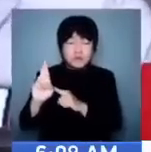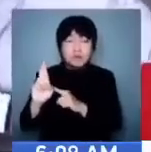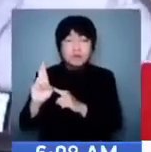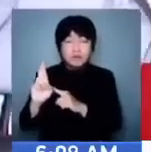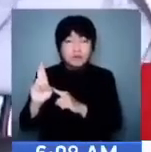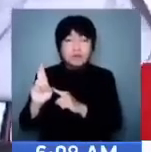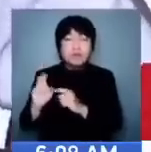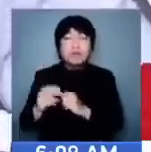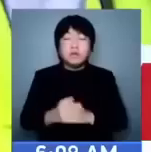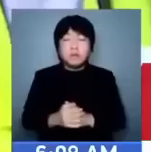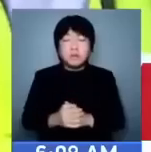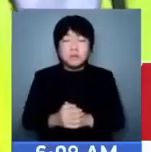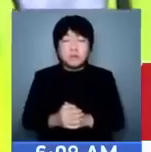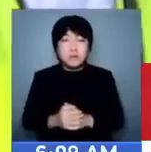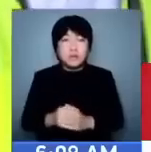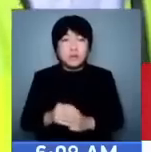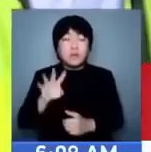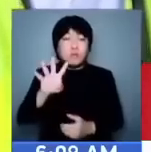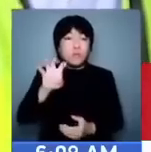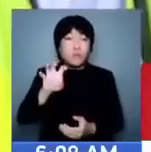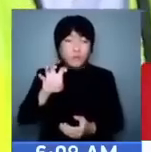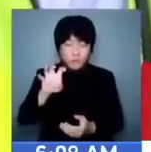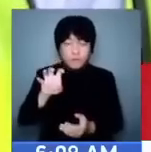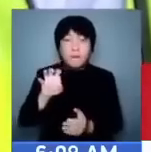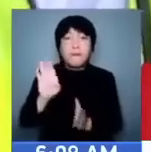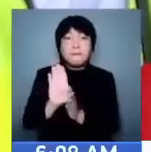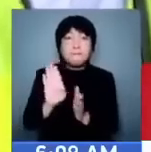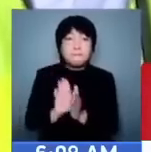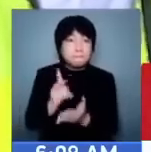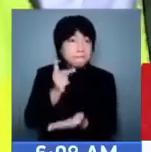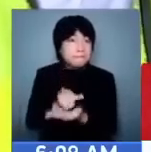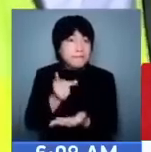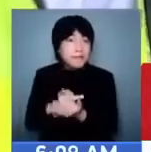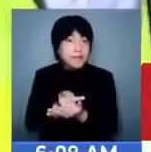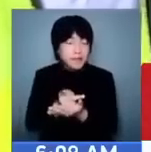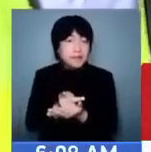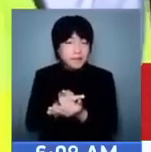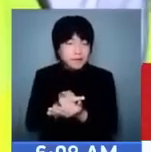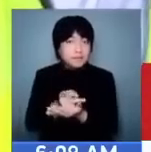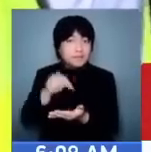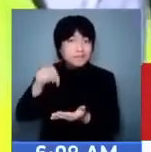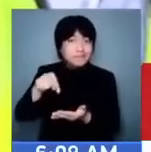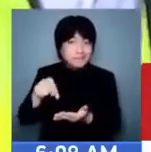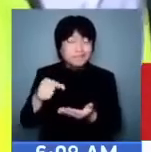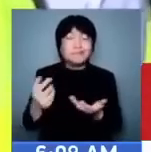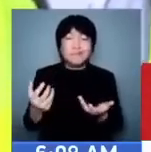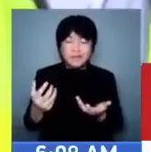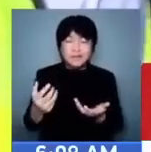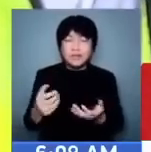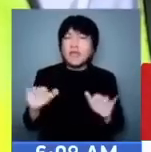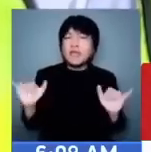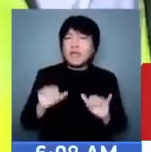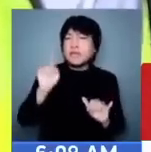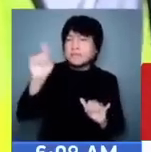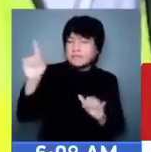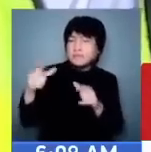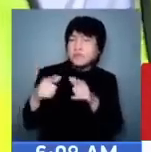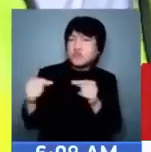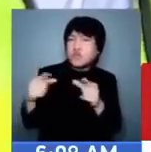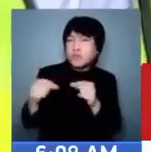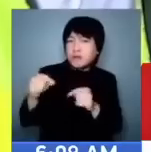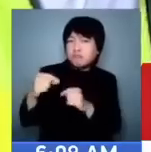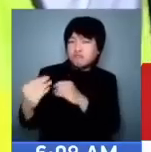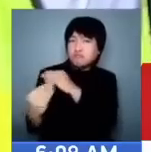bilyong pisong proyekto. Japan contractor being supervised by Japan consultants. In other projects